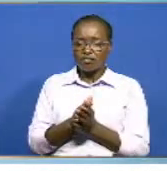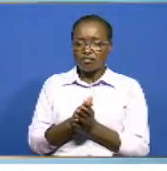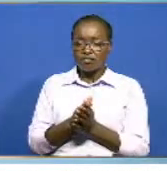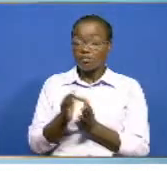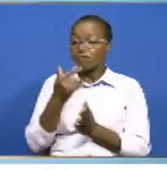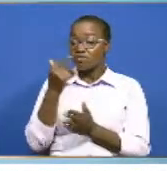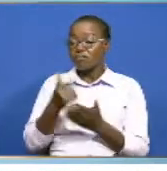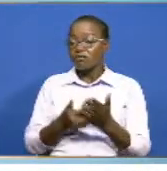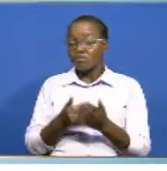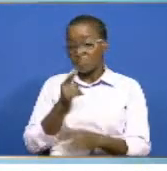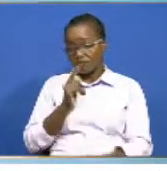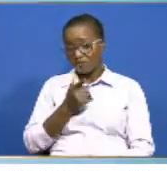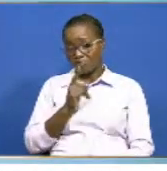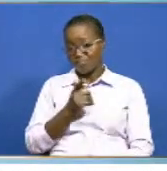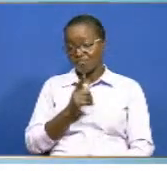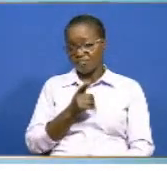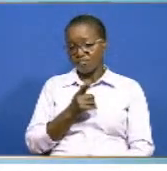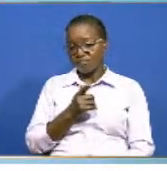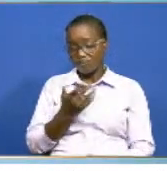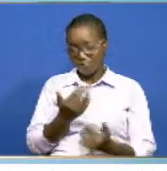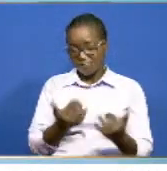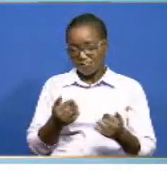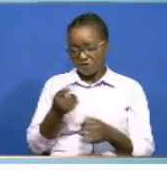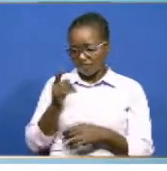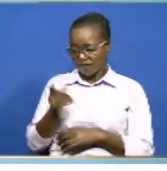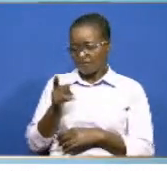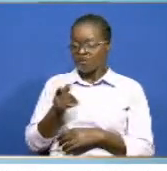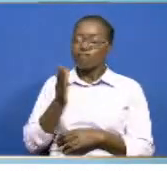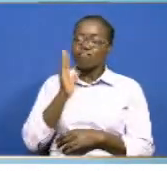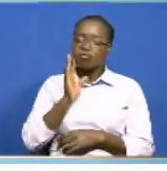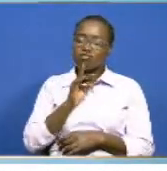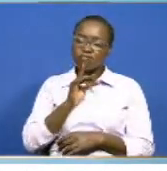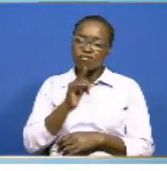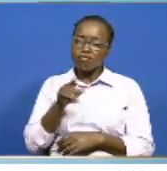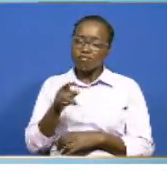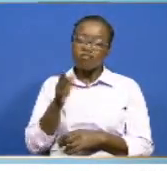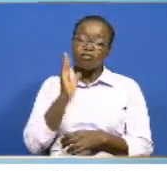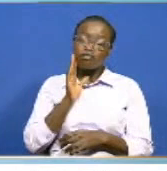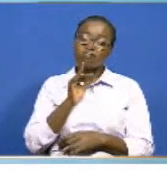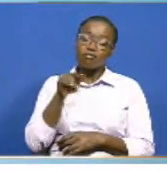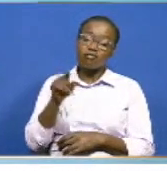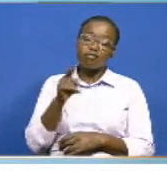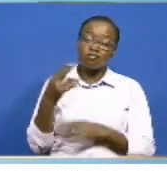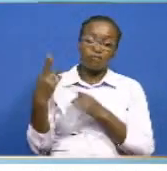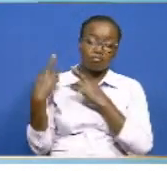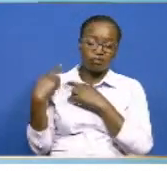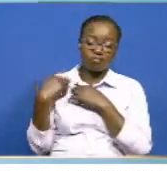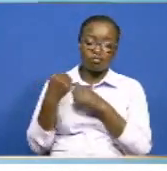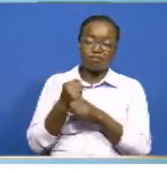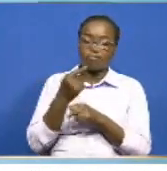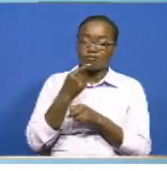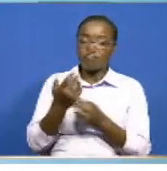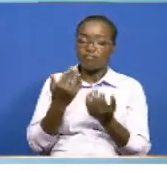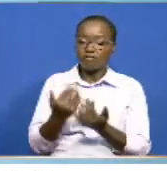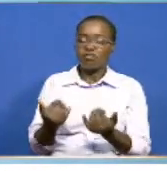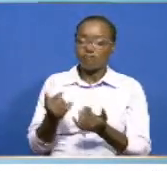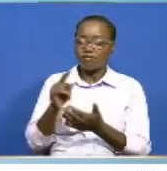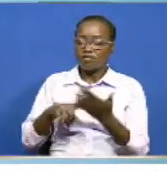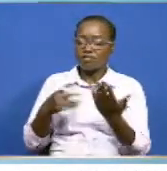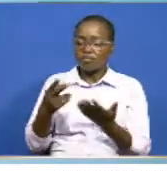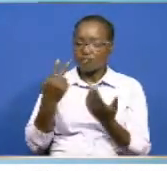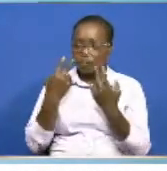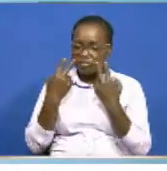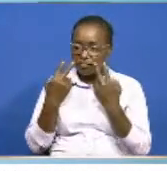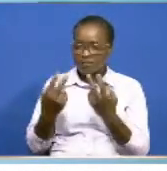hiki kinaona na watoto, hiki ni cha wazazi. So ni mzazi yeye mwenyewe na jukumu yake kuhakikisha kwamba mtoto wake zile vitu ambazo